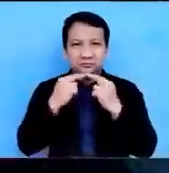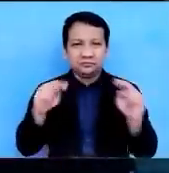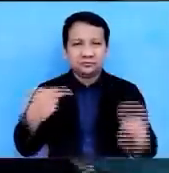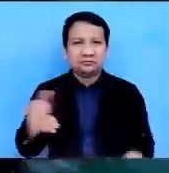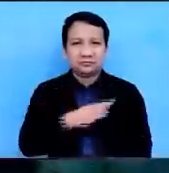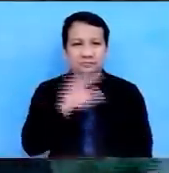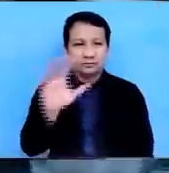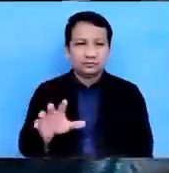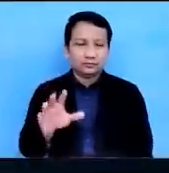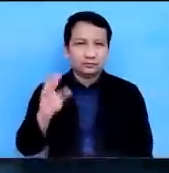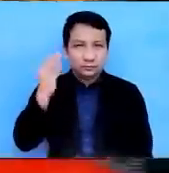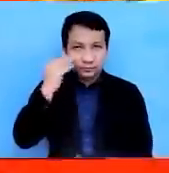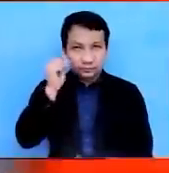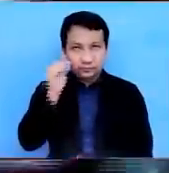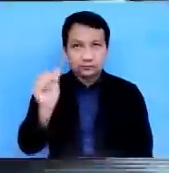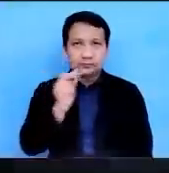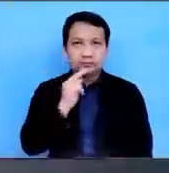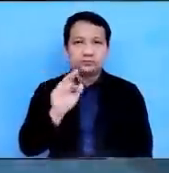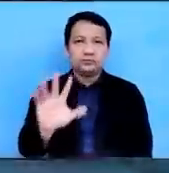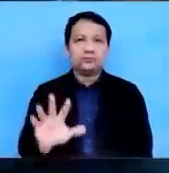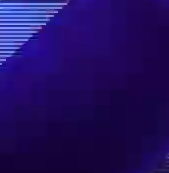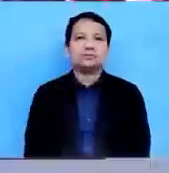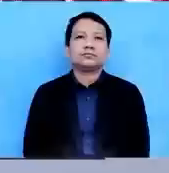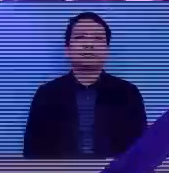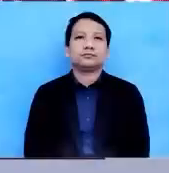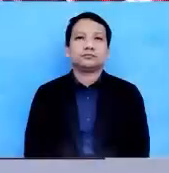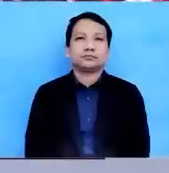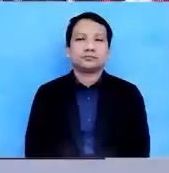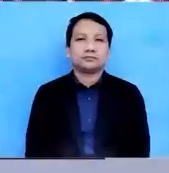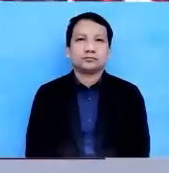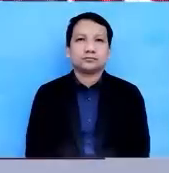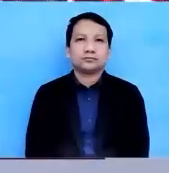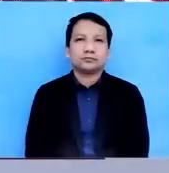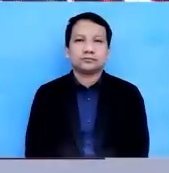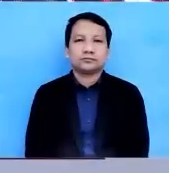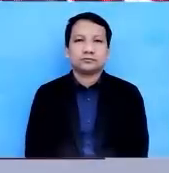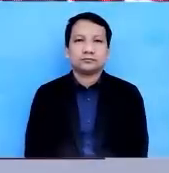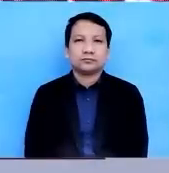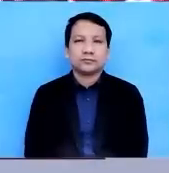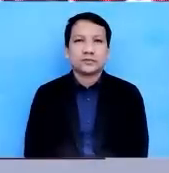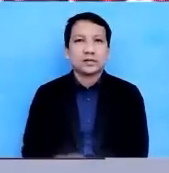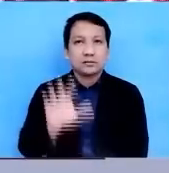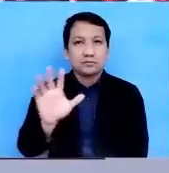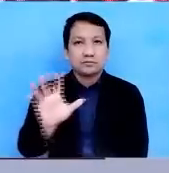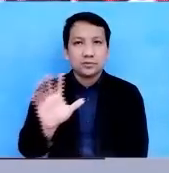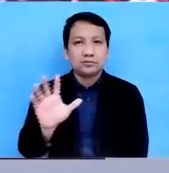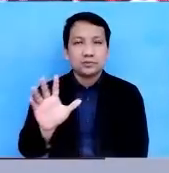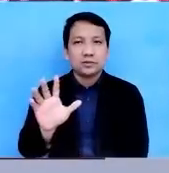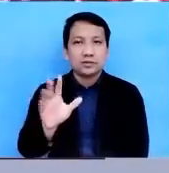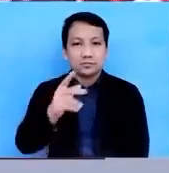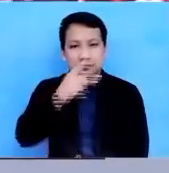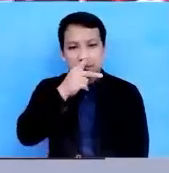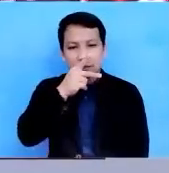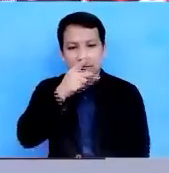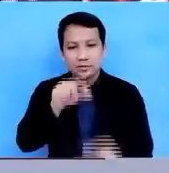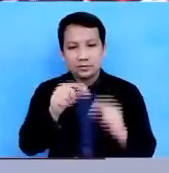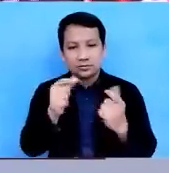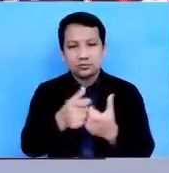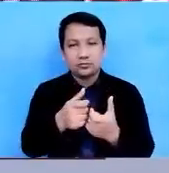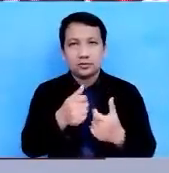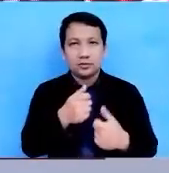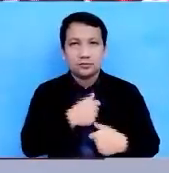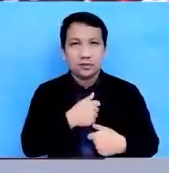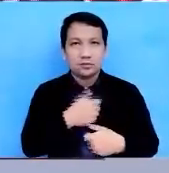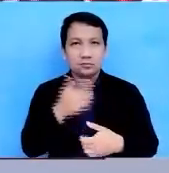frontline, Marlene Alcaide, News 5. Halos 50 private armed groups ang binabantayan ng PNP na posibleng manggulo